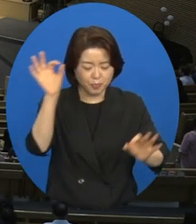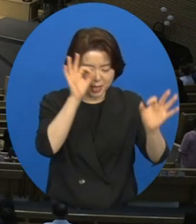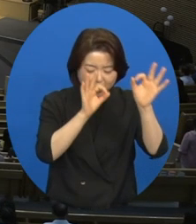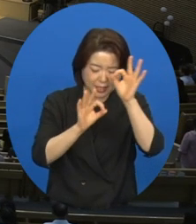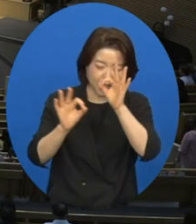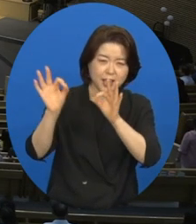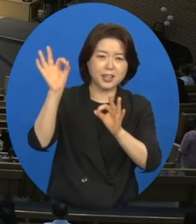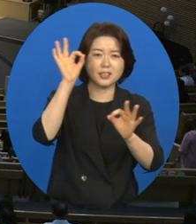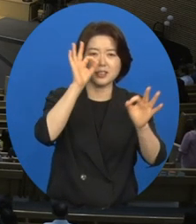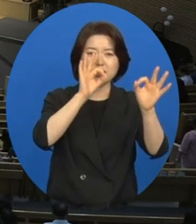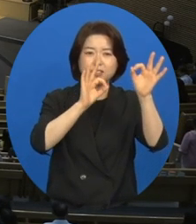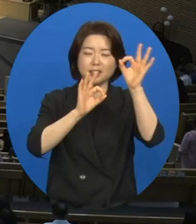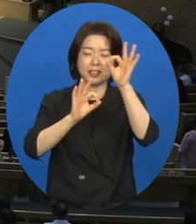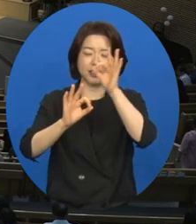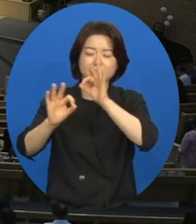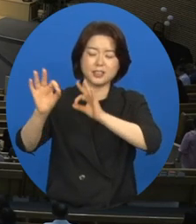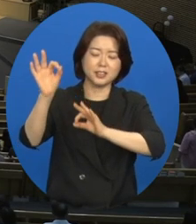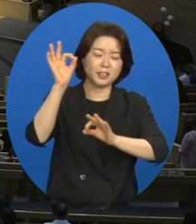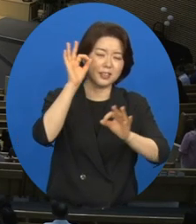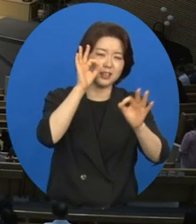사람